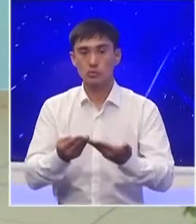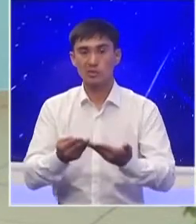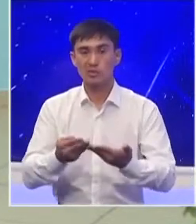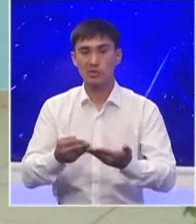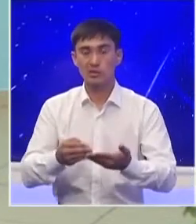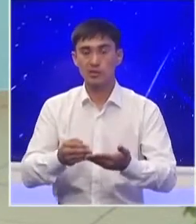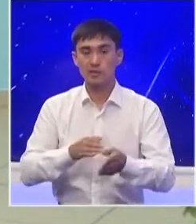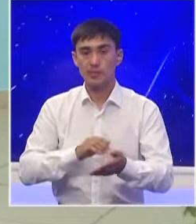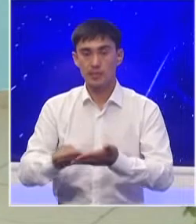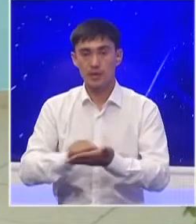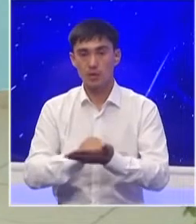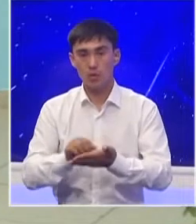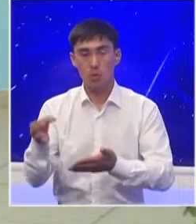негізінде